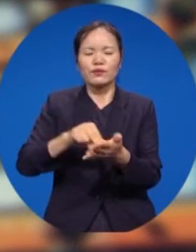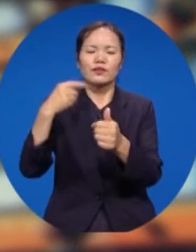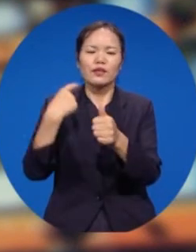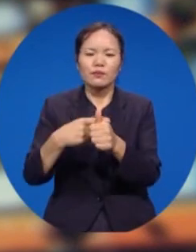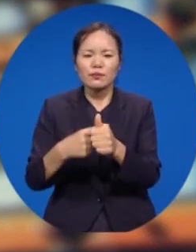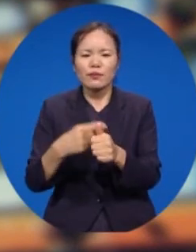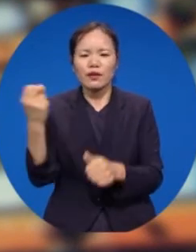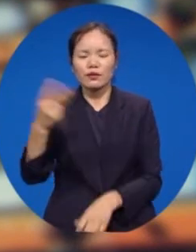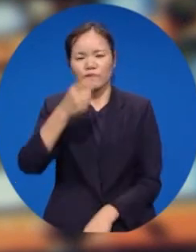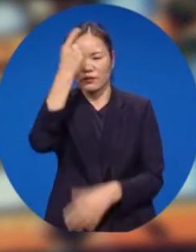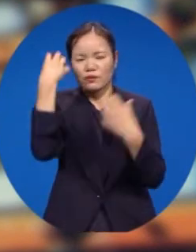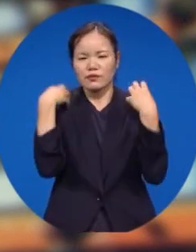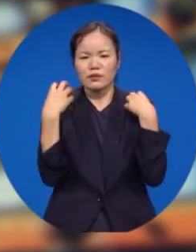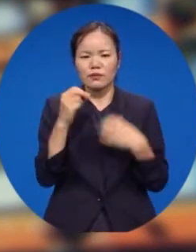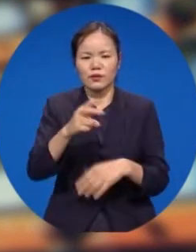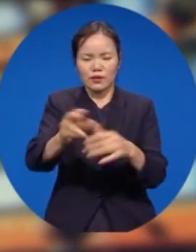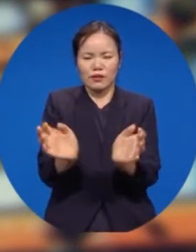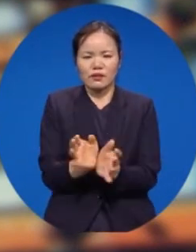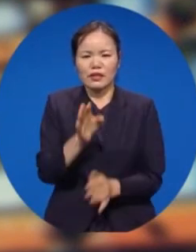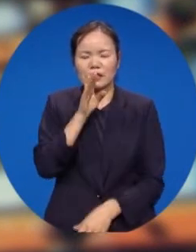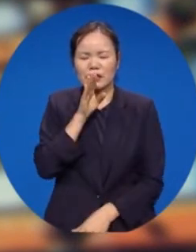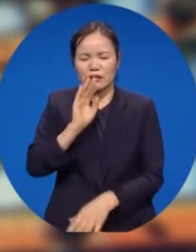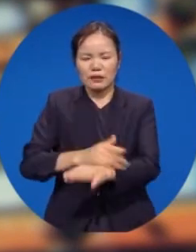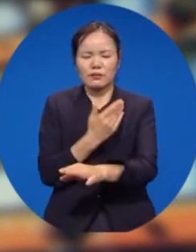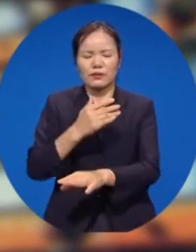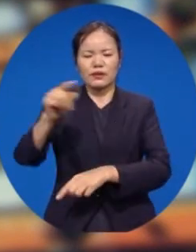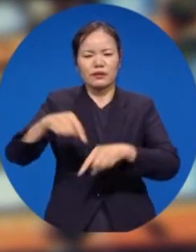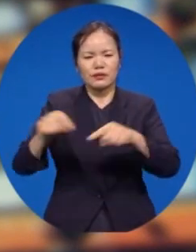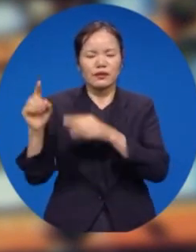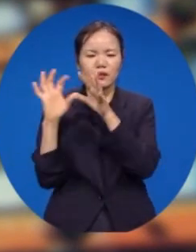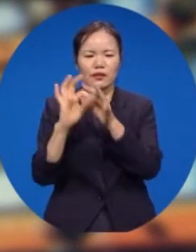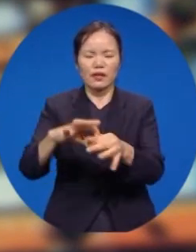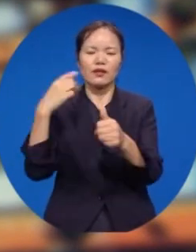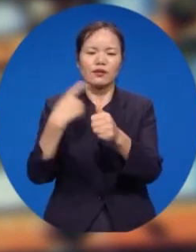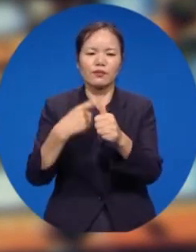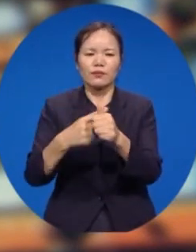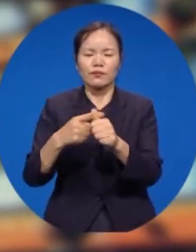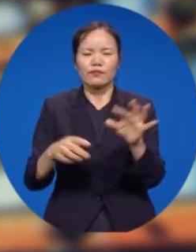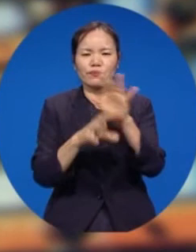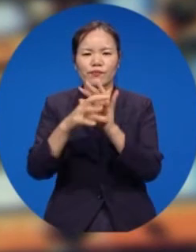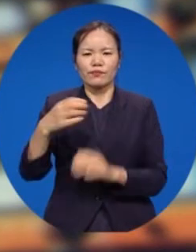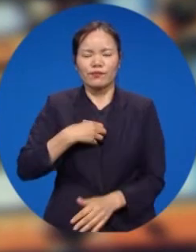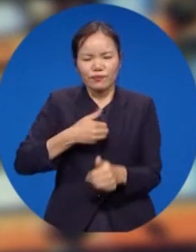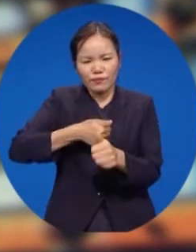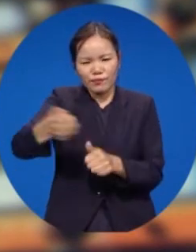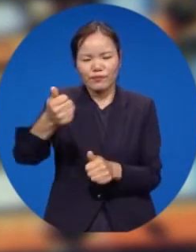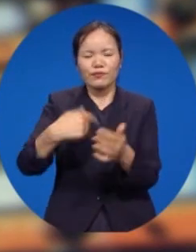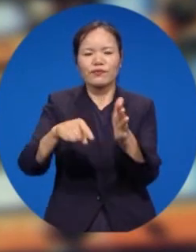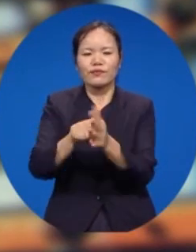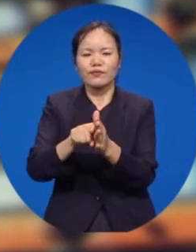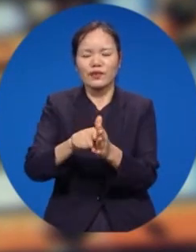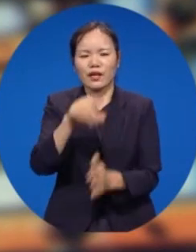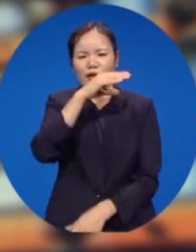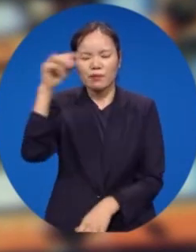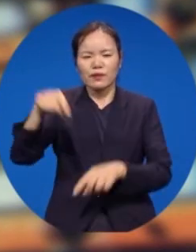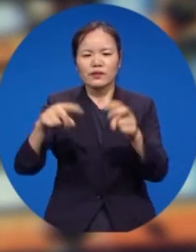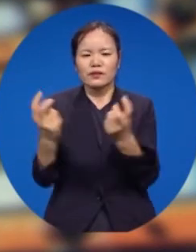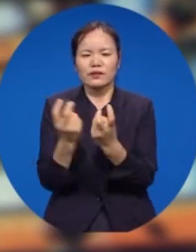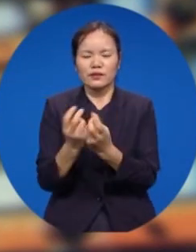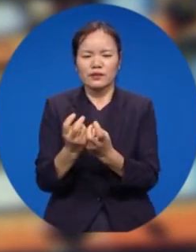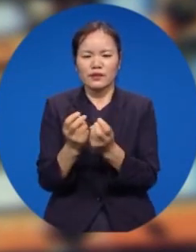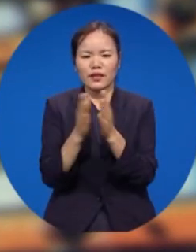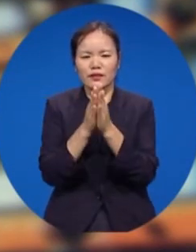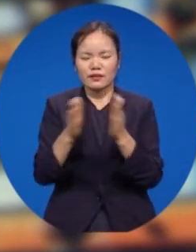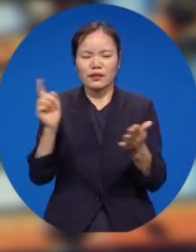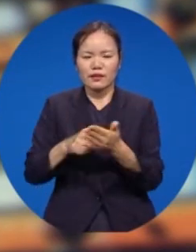물론 정부와 여당이 실정을 이어가고 있다고 꼬집으며 코로나19 위기를 극복하기 위한 바른 정책 집행을 촉구할